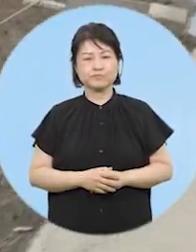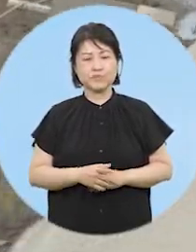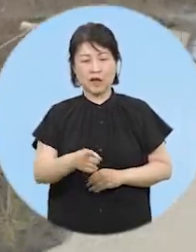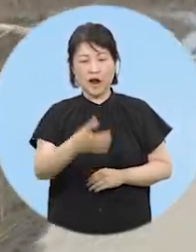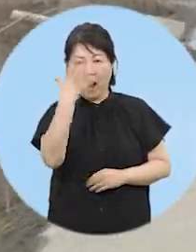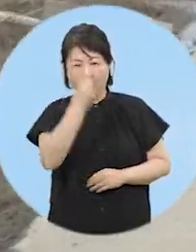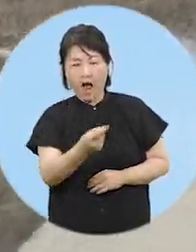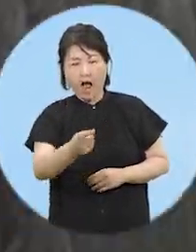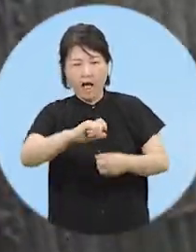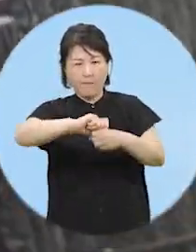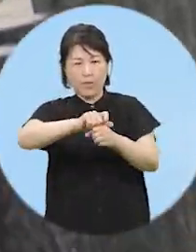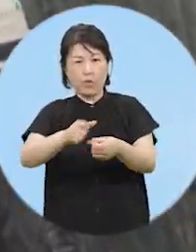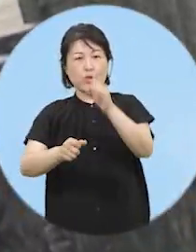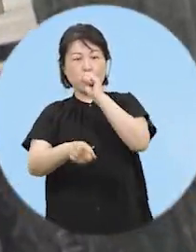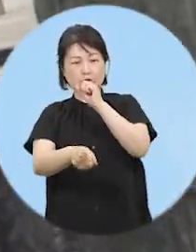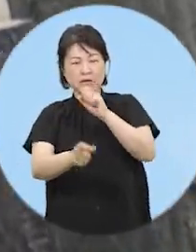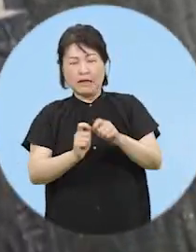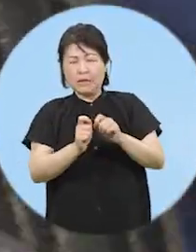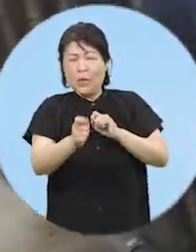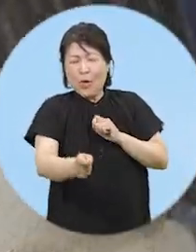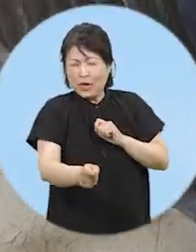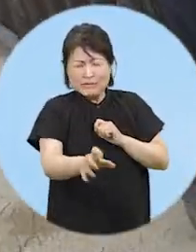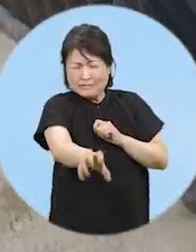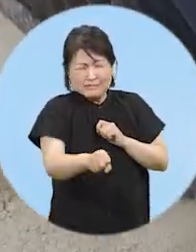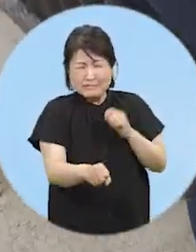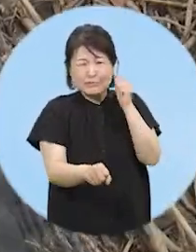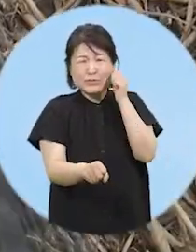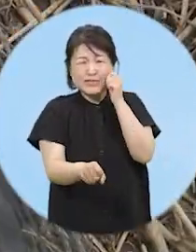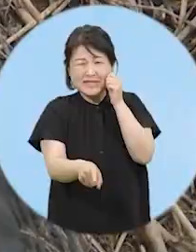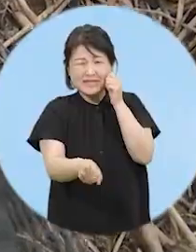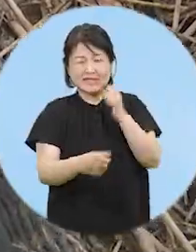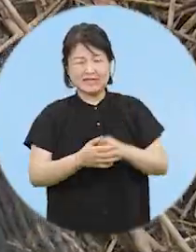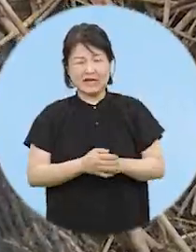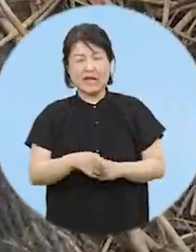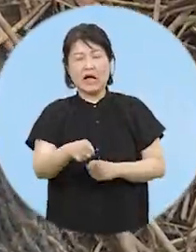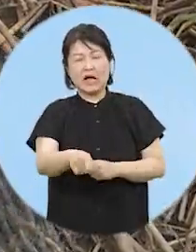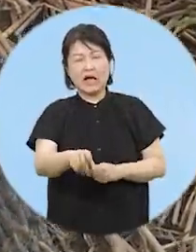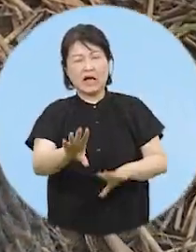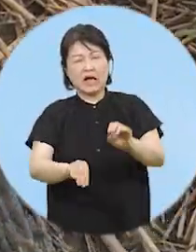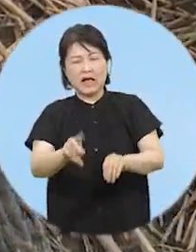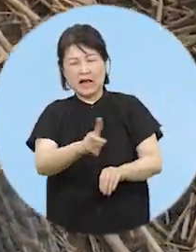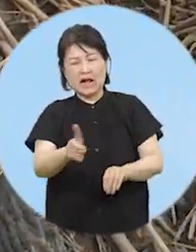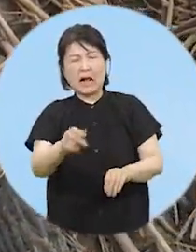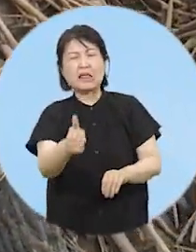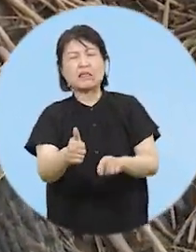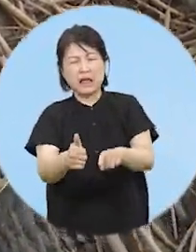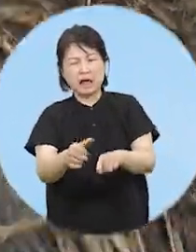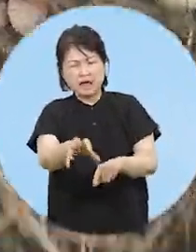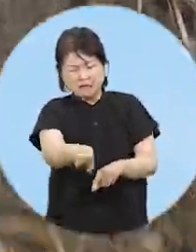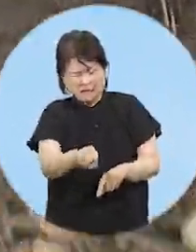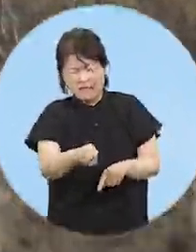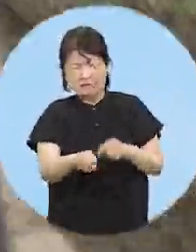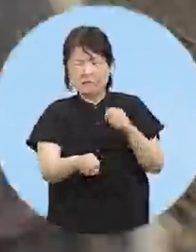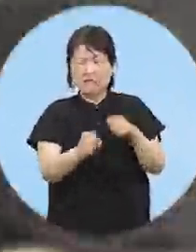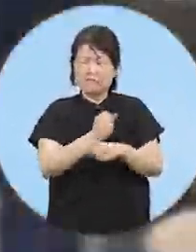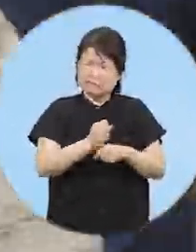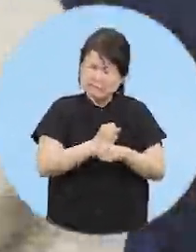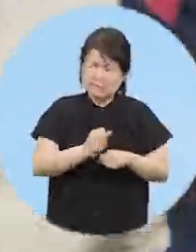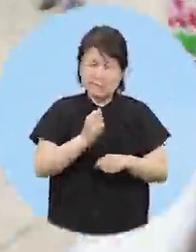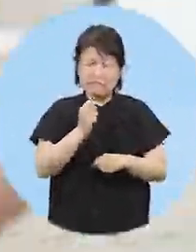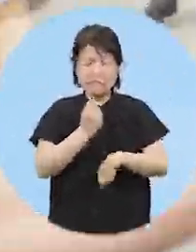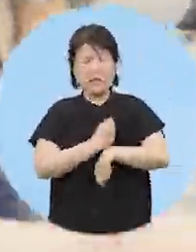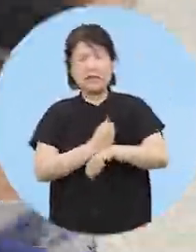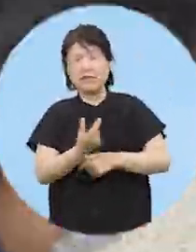ペットボトル発見。お、無理だこれ。 これやっぱさ、ガタだからさ、大変だね、これ。